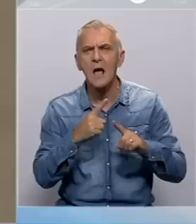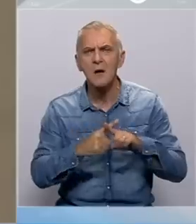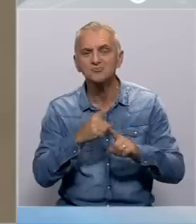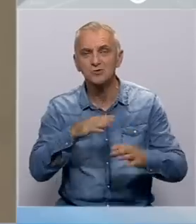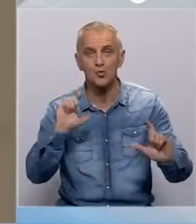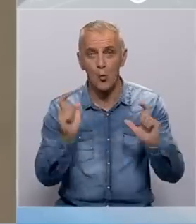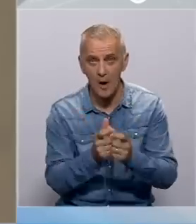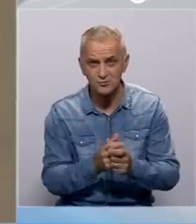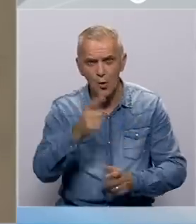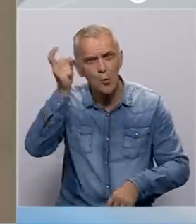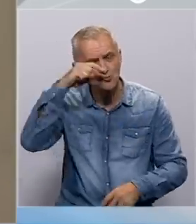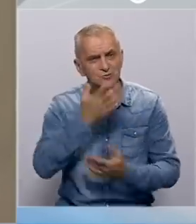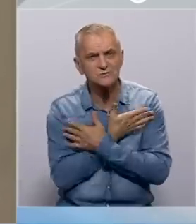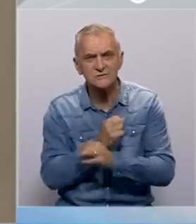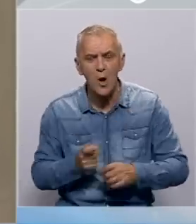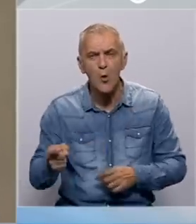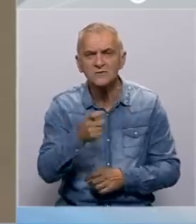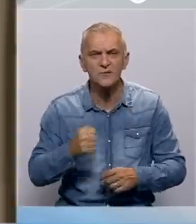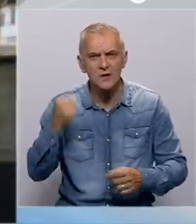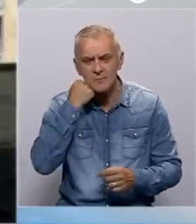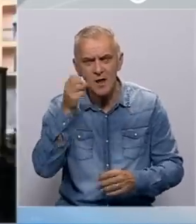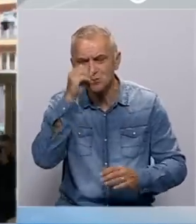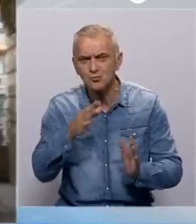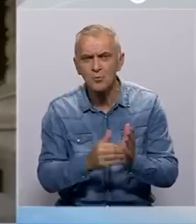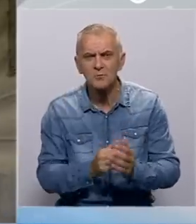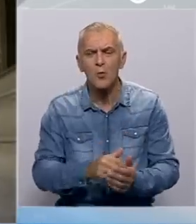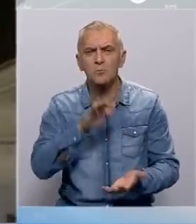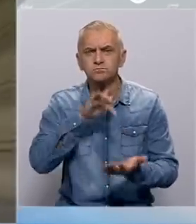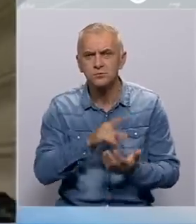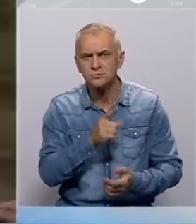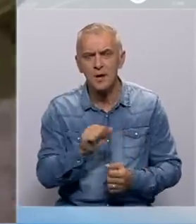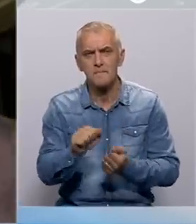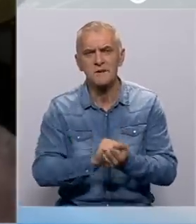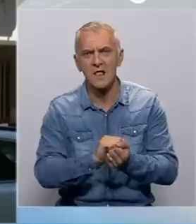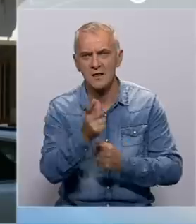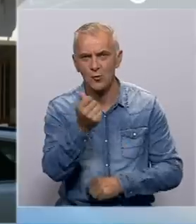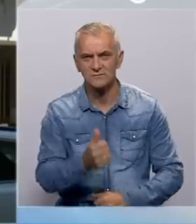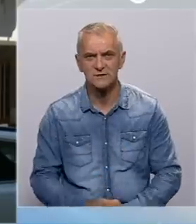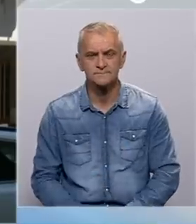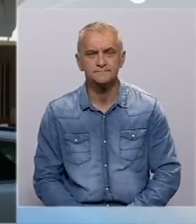uhapšen. Osumnjičen je za organizovani kriminal, zloupotrebu položaja i pranje novca.